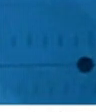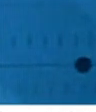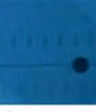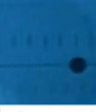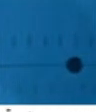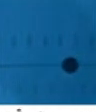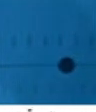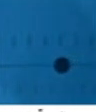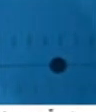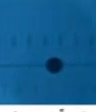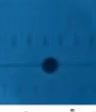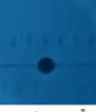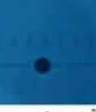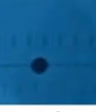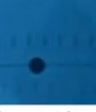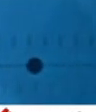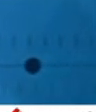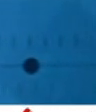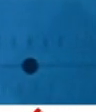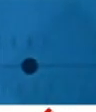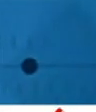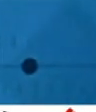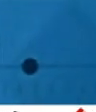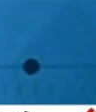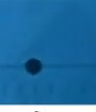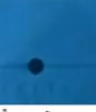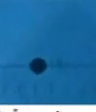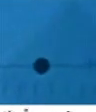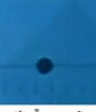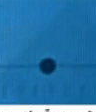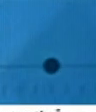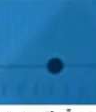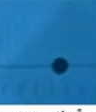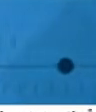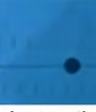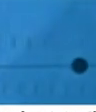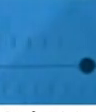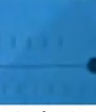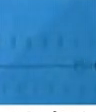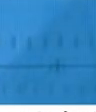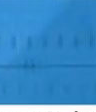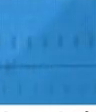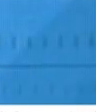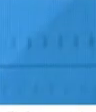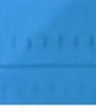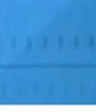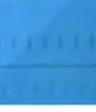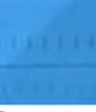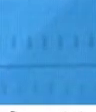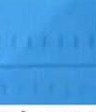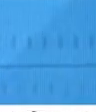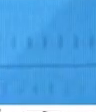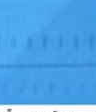لكن من اهم السبل للنجاح على المستوى الاقتصادي على المستوى الاجتماعي وحتى على المستويات الاخرى الفنيه